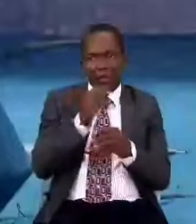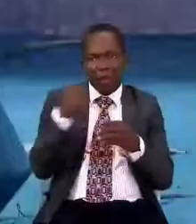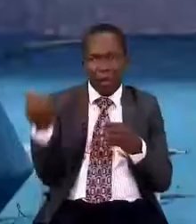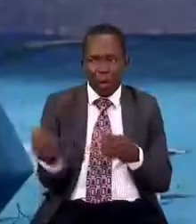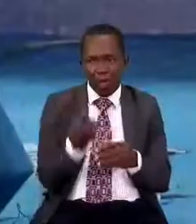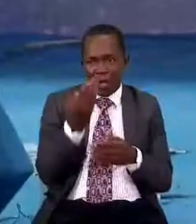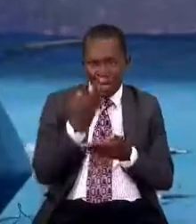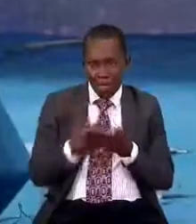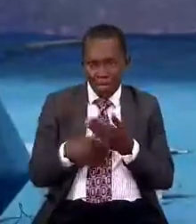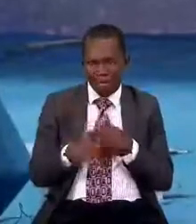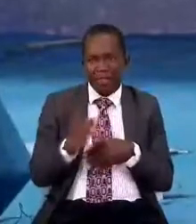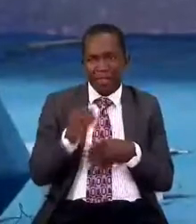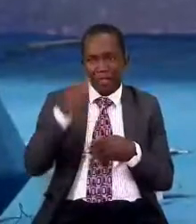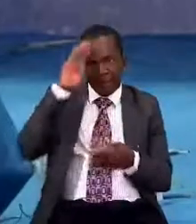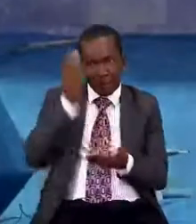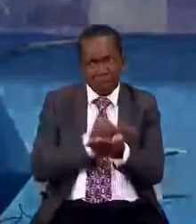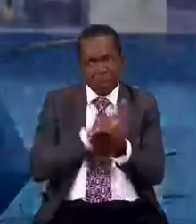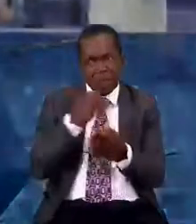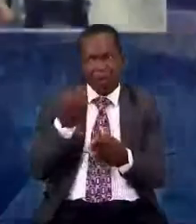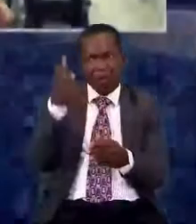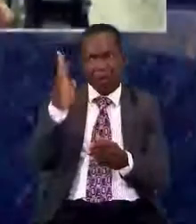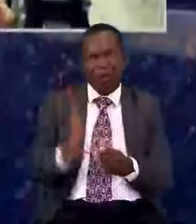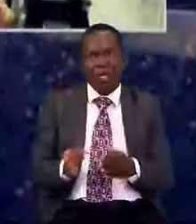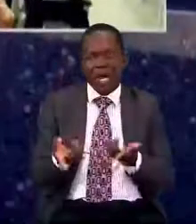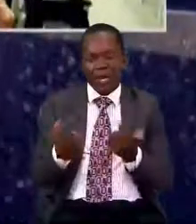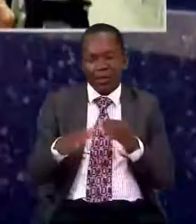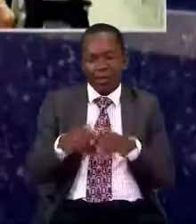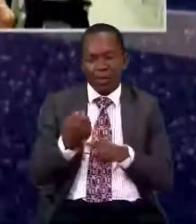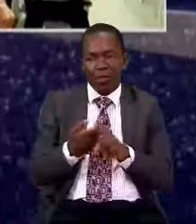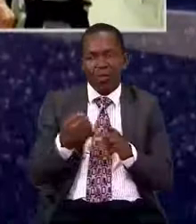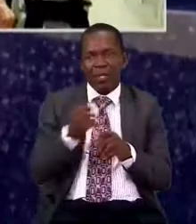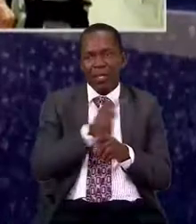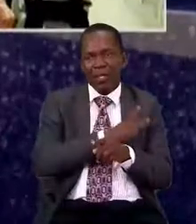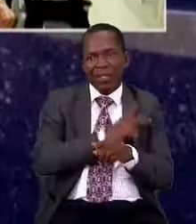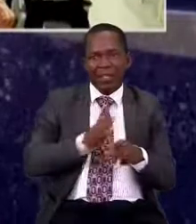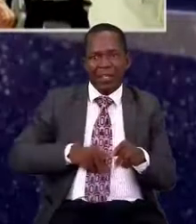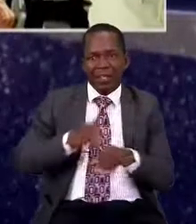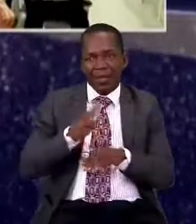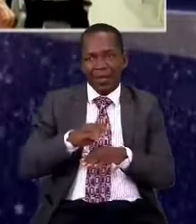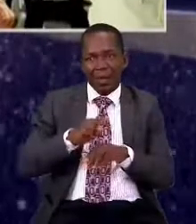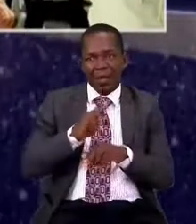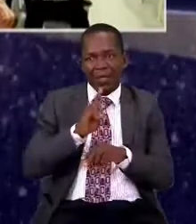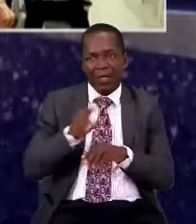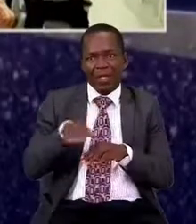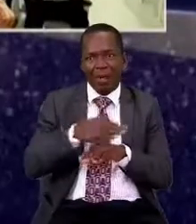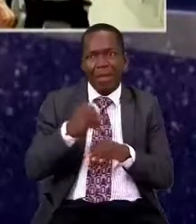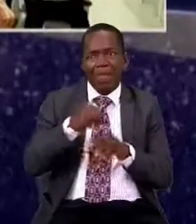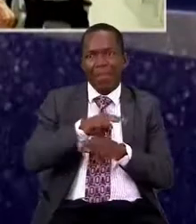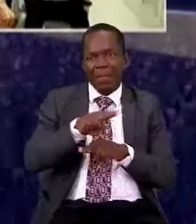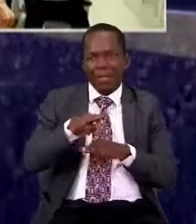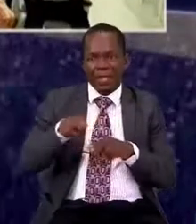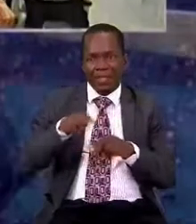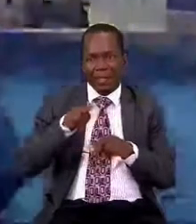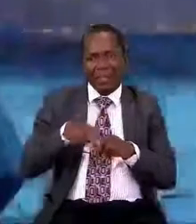du royaume naturel pour entrer dans le royaume surnaturel? Il prêchait et proclamait